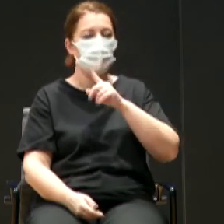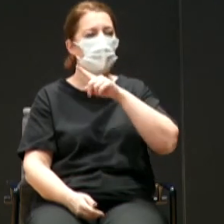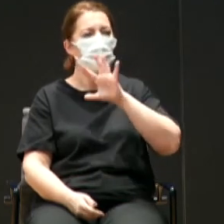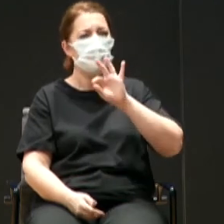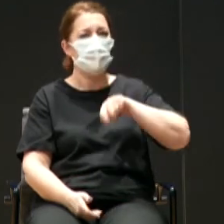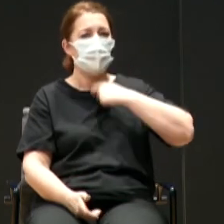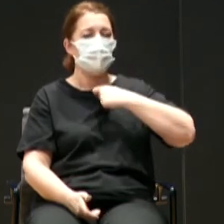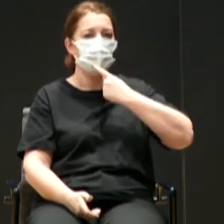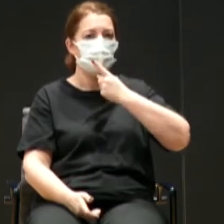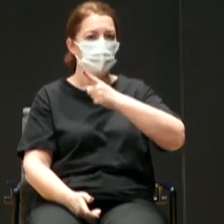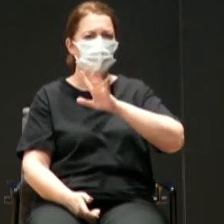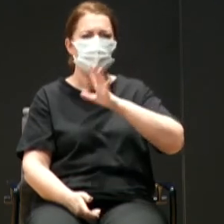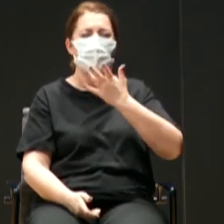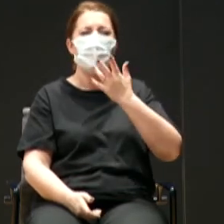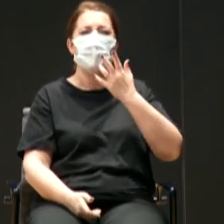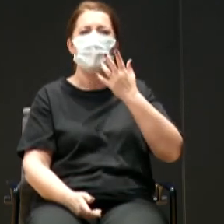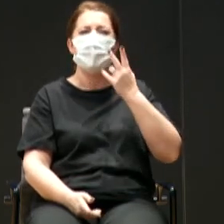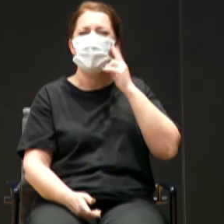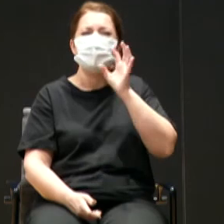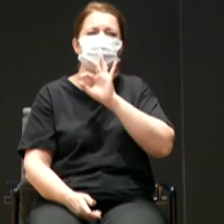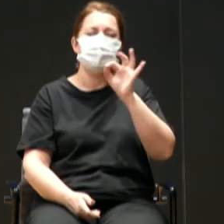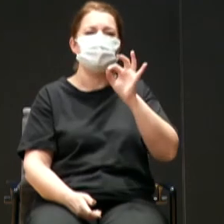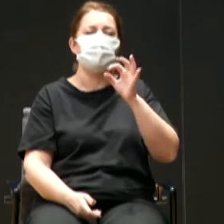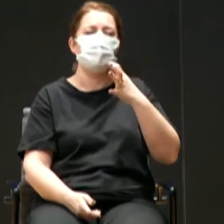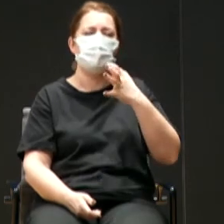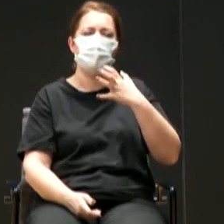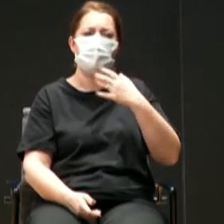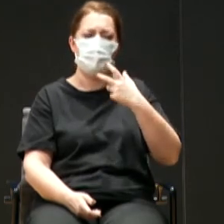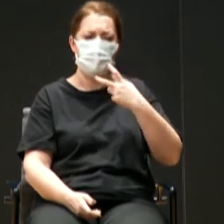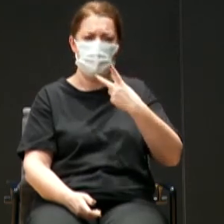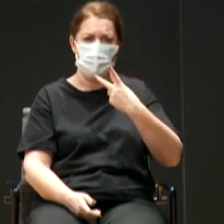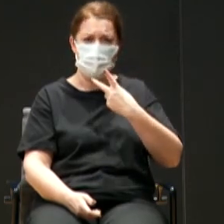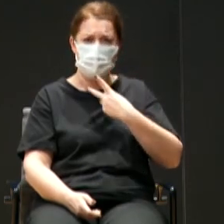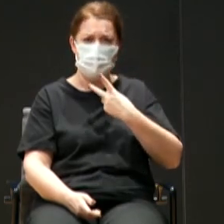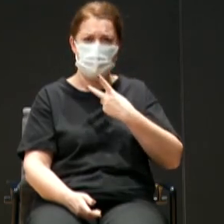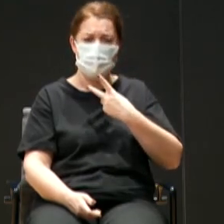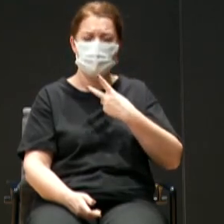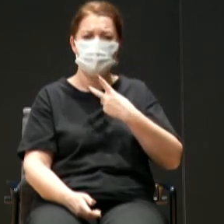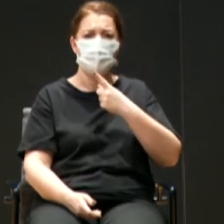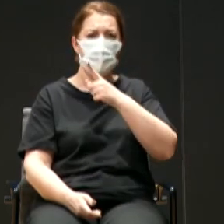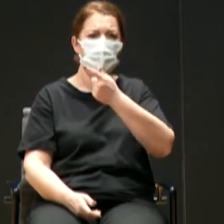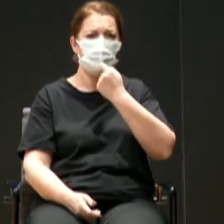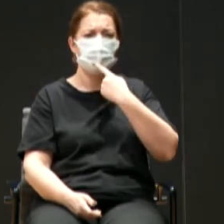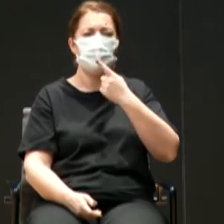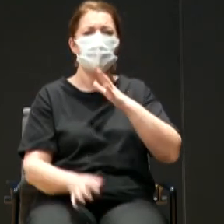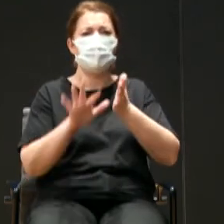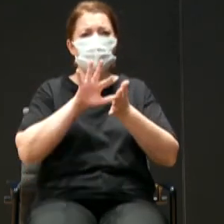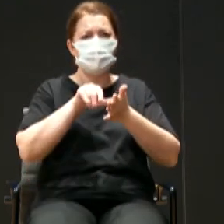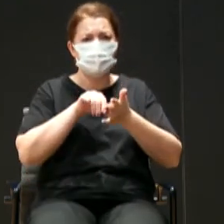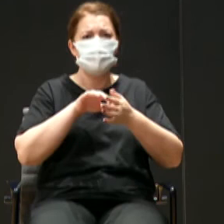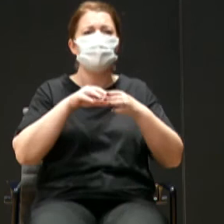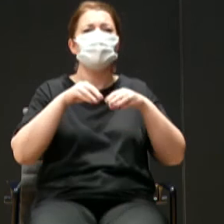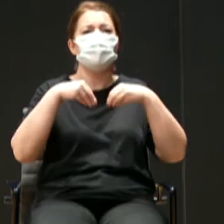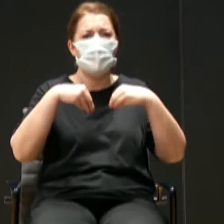kendisidir ve hadsizdir. Ben asla haddimi aşmadım. Kendisi hırsız diyor, çaldınız diyor,